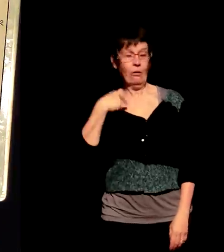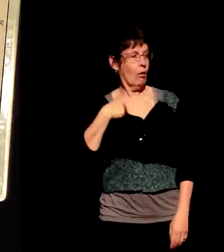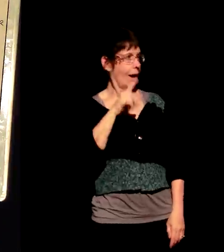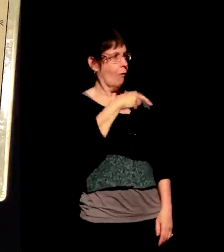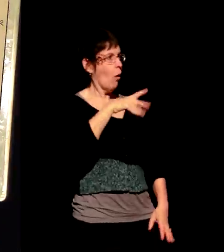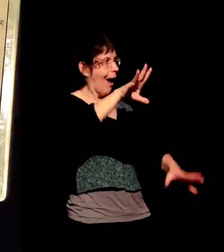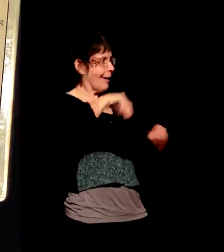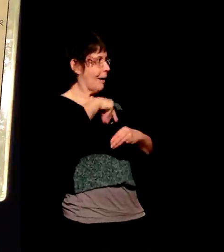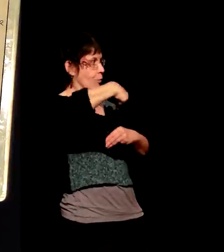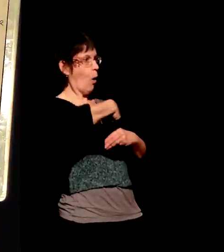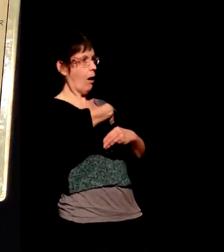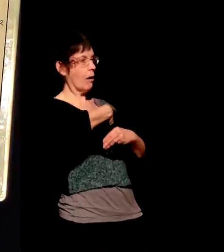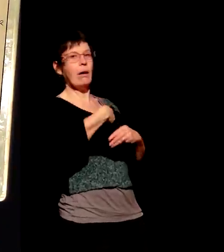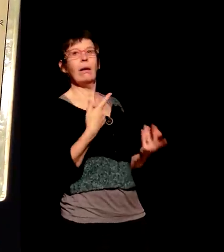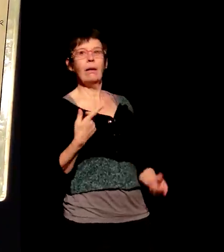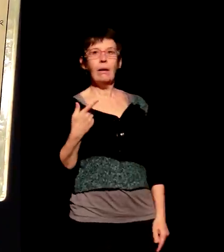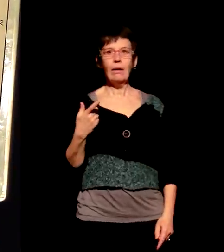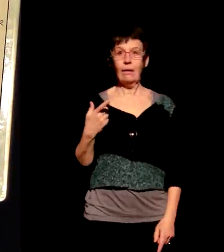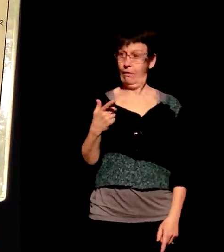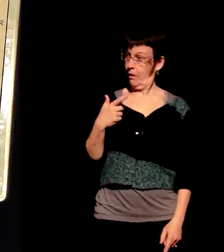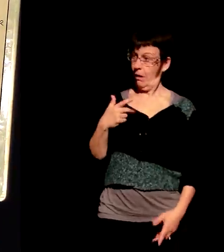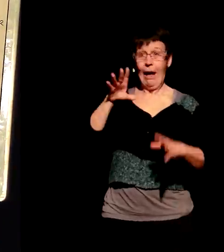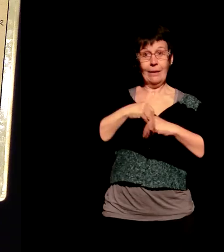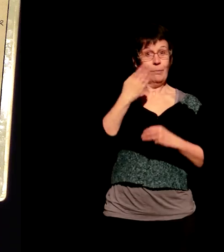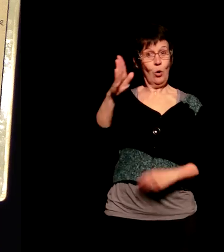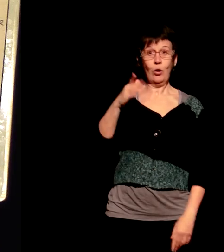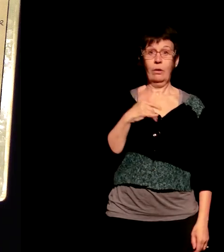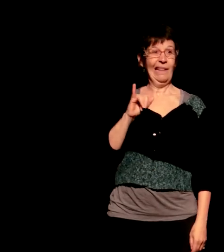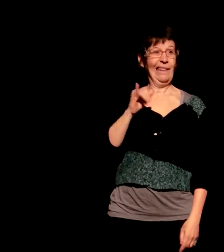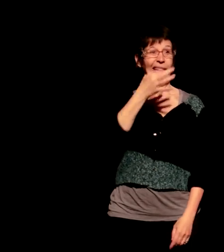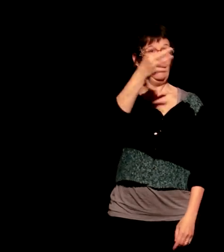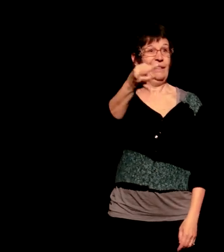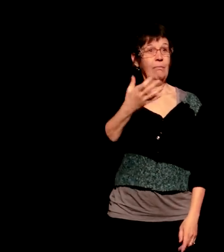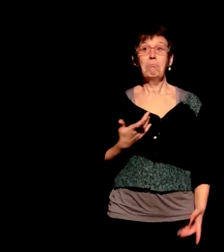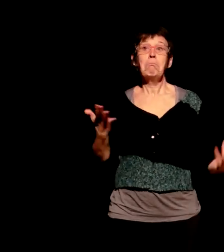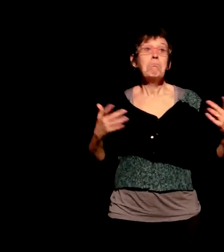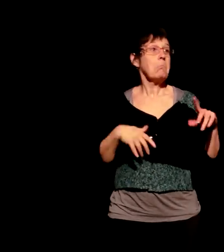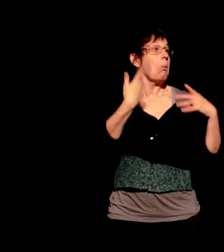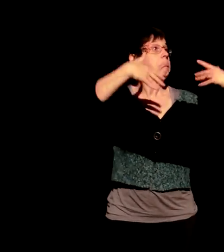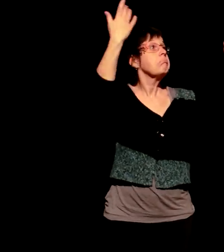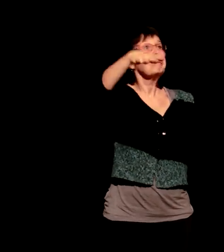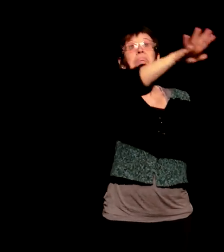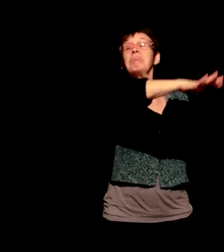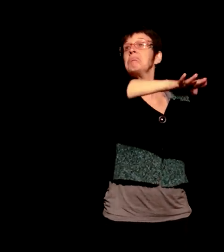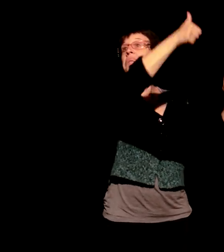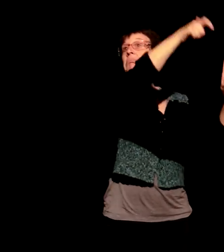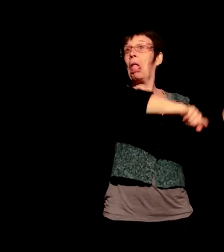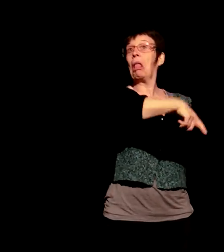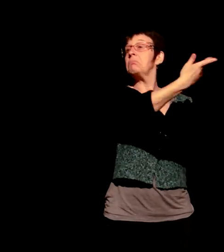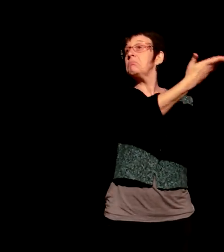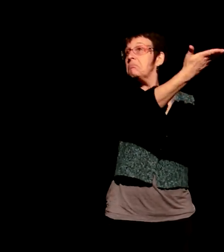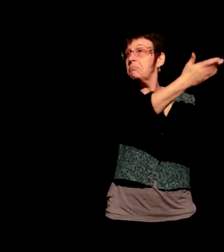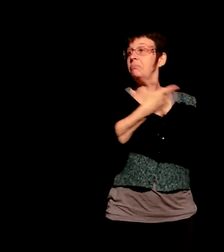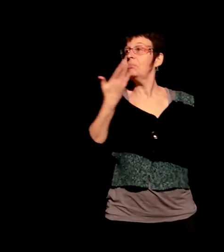qui se passe. Donc c'est pas l'autre. Donc il y a quelqu'un qui fait partie de nous, voilà. Donc on va l'appeler l'un, il y a l'un et l'autre,